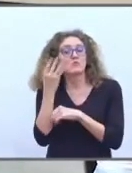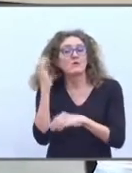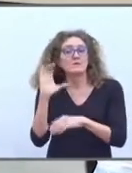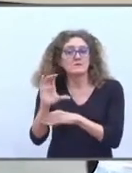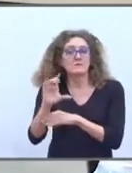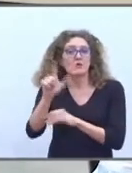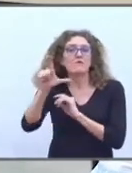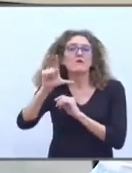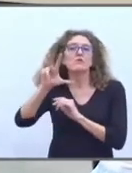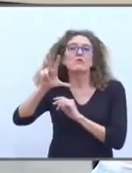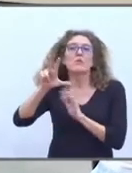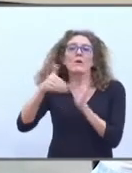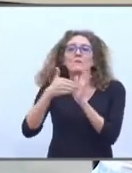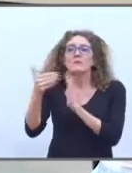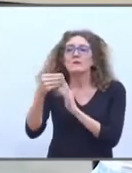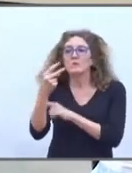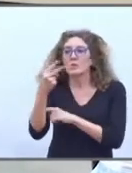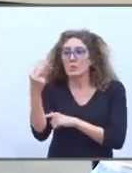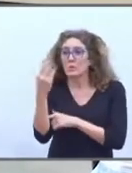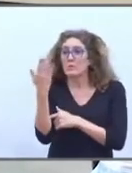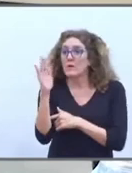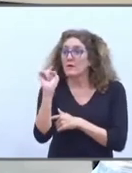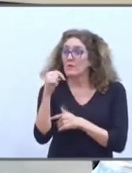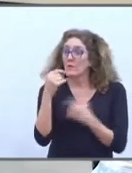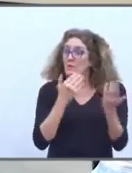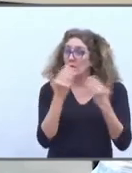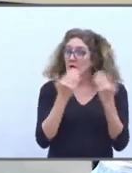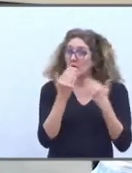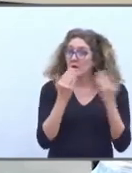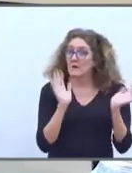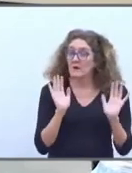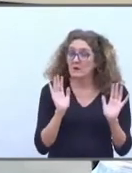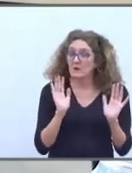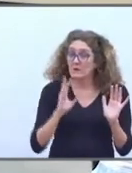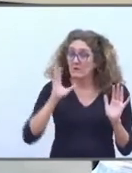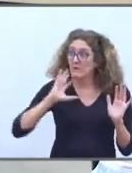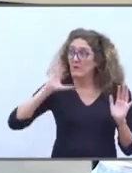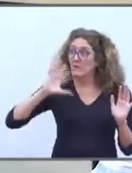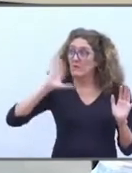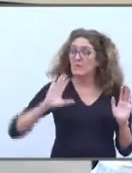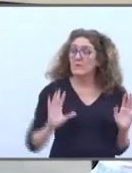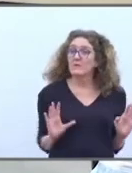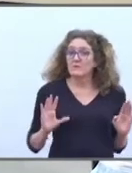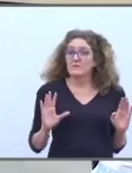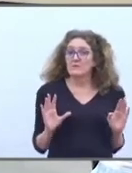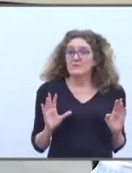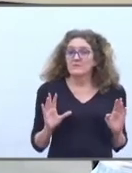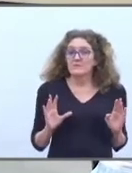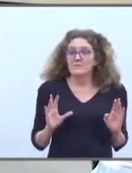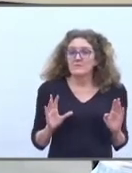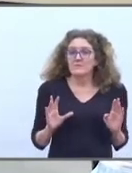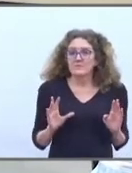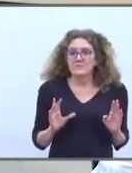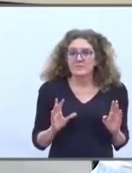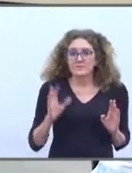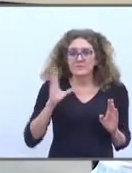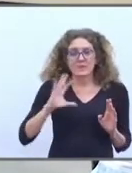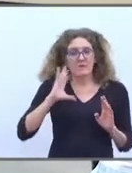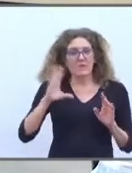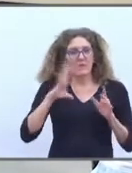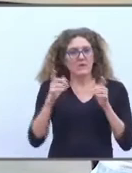d'euros, qu'il faut comparer, disons, à ce qui s'est fait avant, lors de délégataires privés